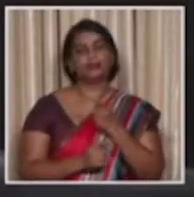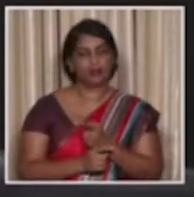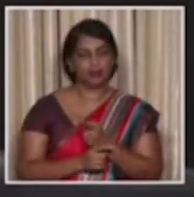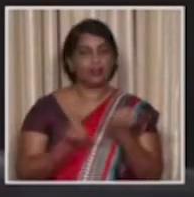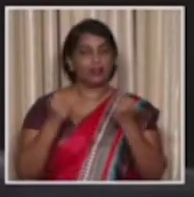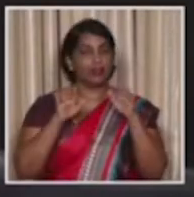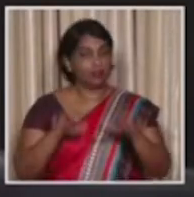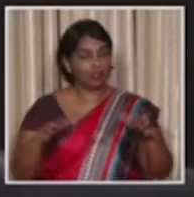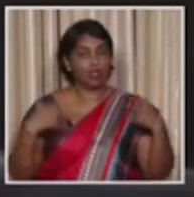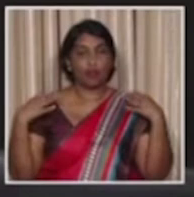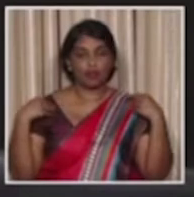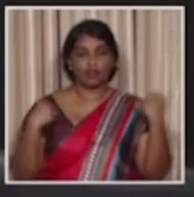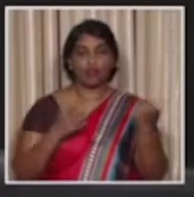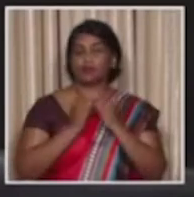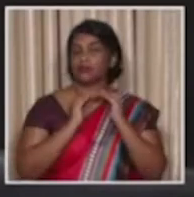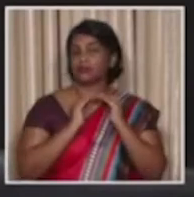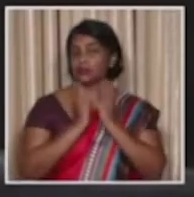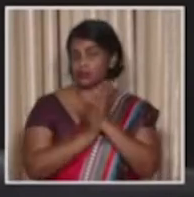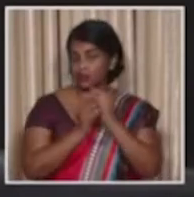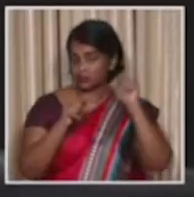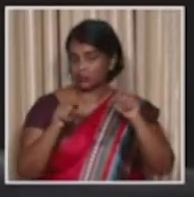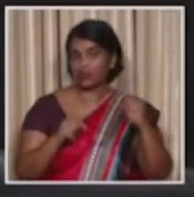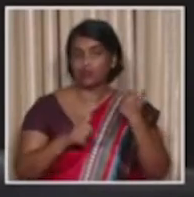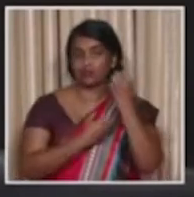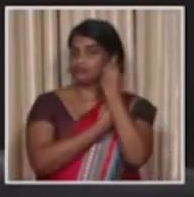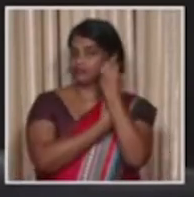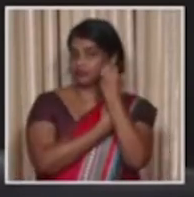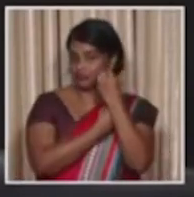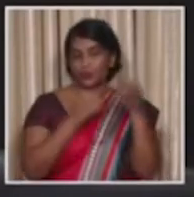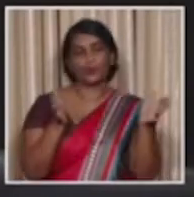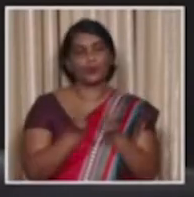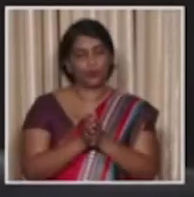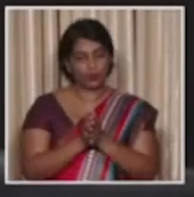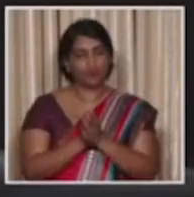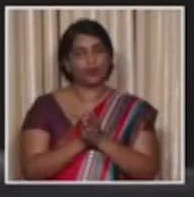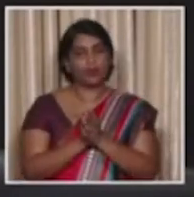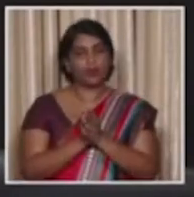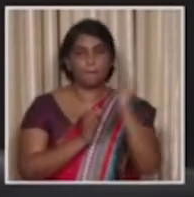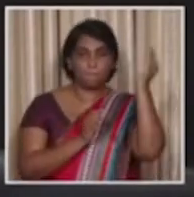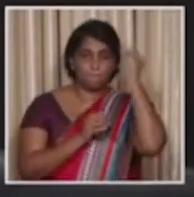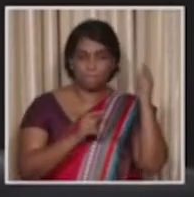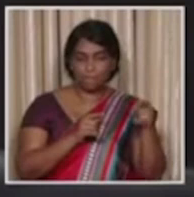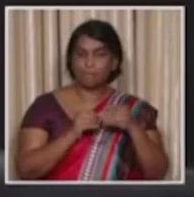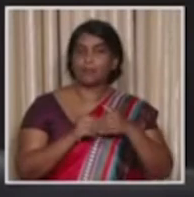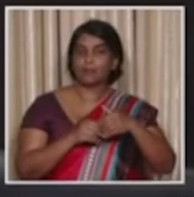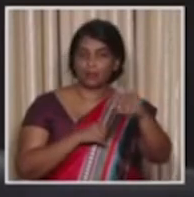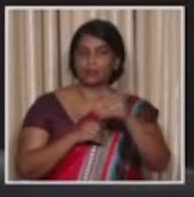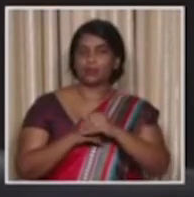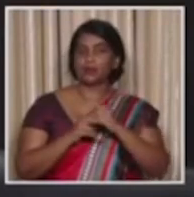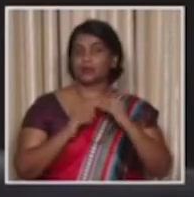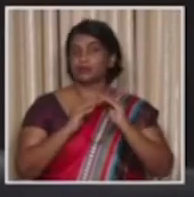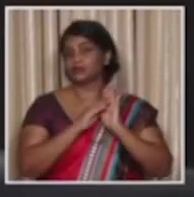රතගාල් පහසුකම් සහිත නවීන දුම්රිය ස්ථාන හා නව සංඥා පද්ධතියක් සමග මාලිකාවත්ත සිට මාලපනල දක්වා කොටස